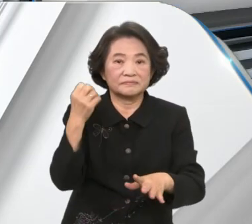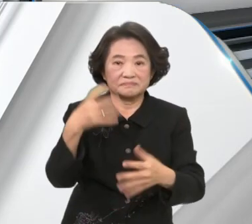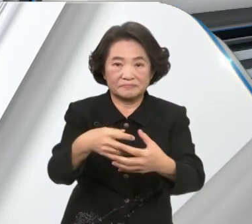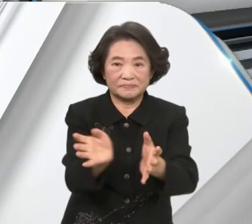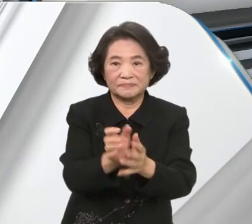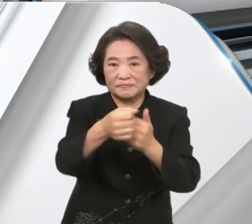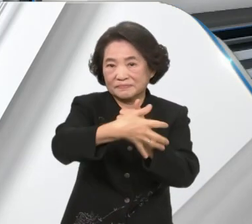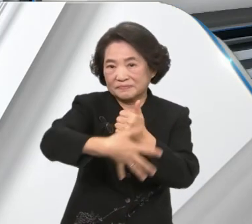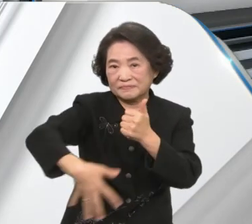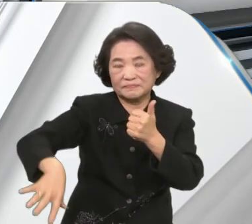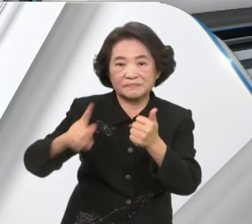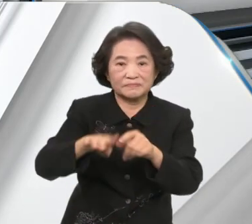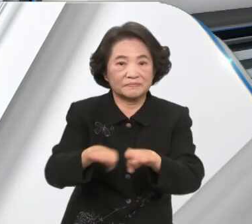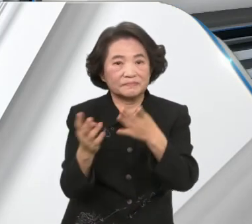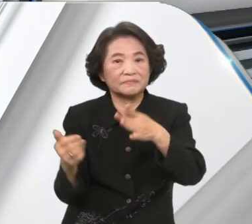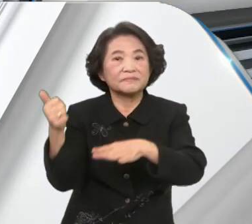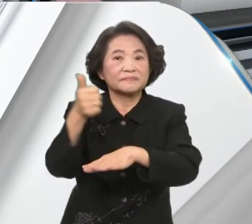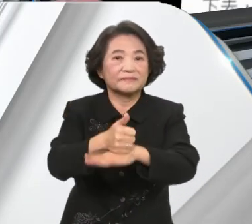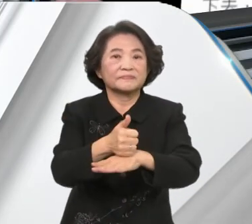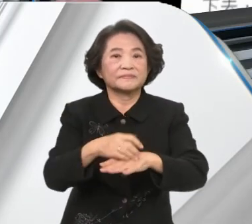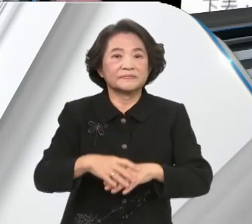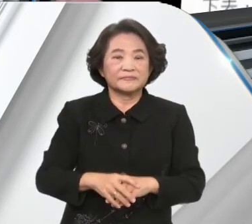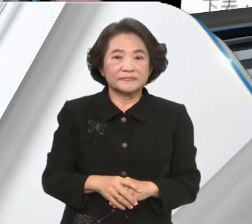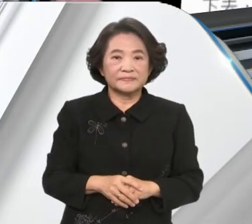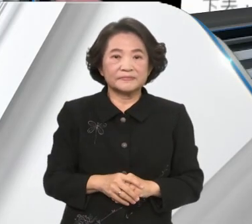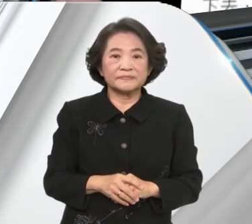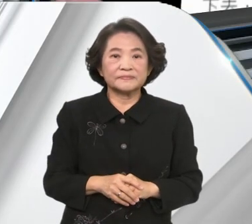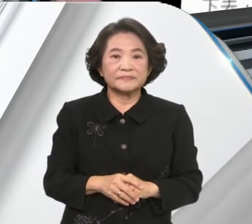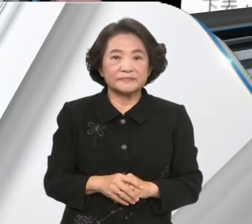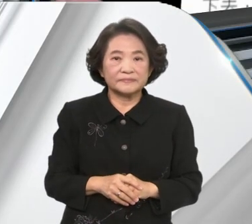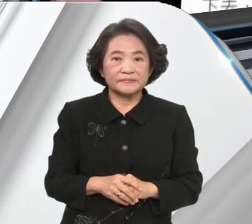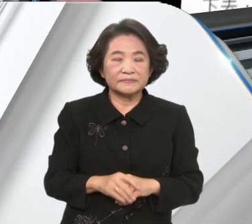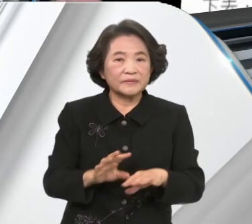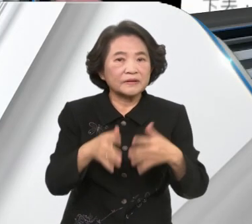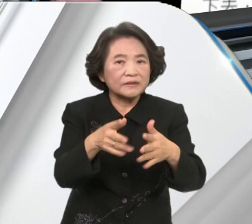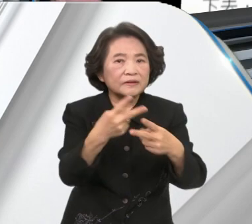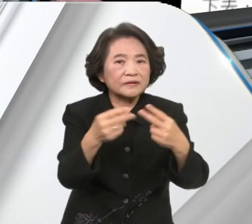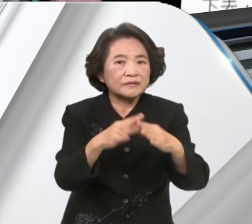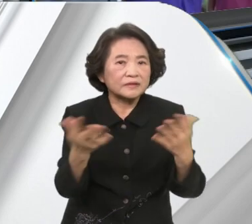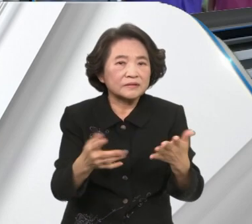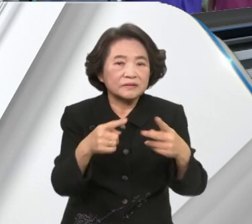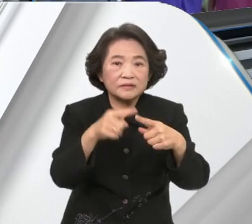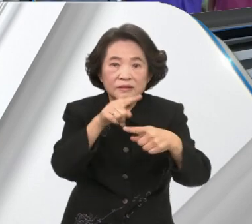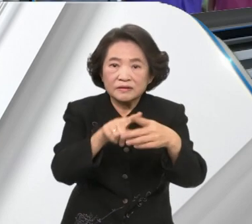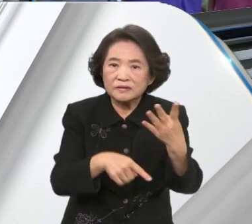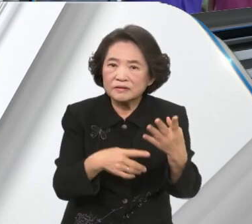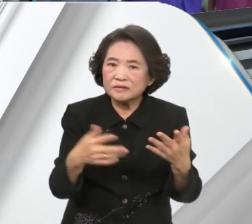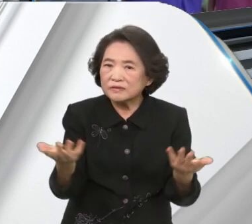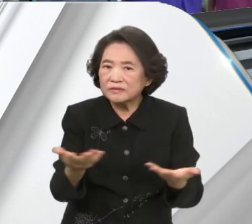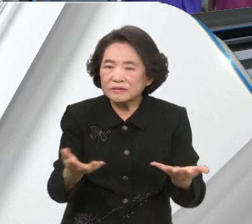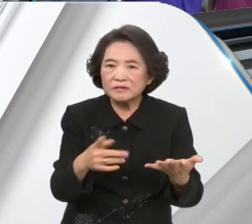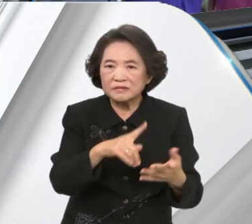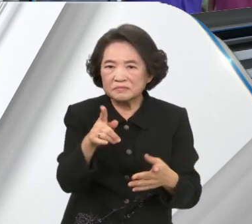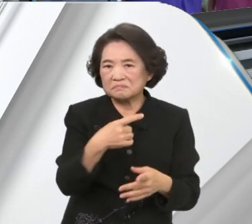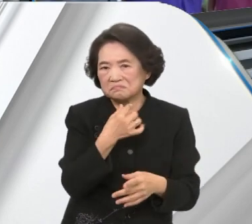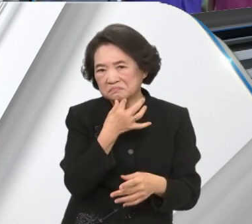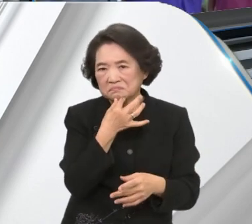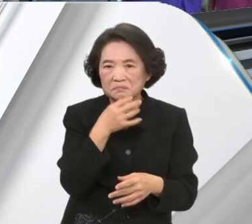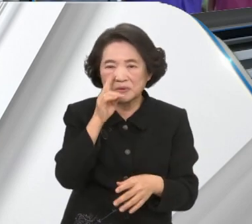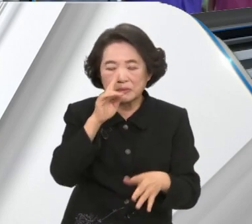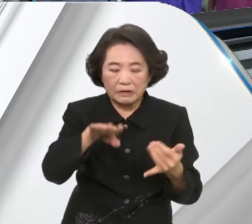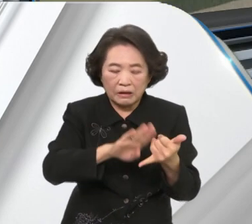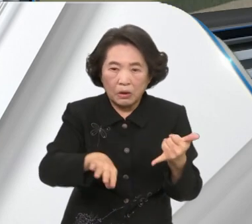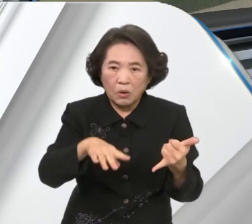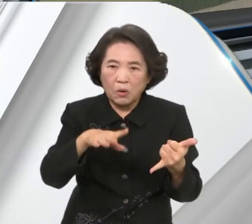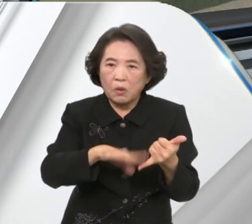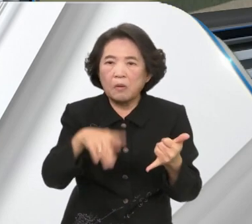行政院总陈建仁给带领的新行政团队先前就上一面，有关客家事务人事的安排，